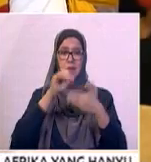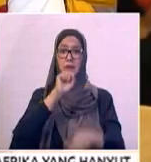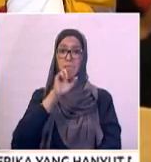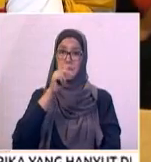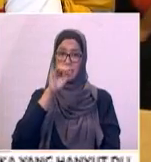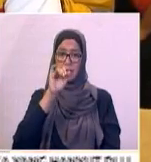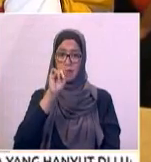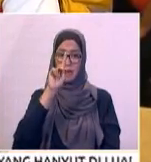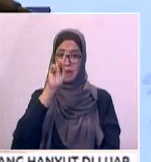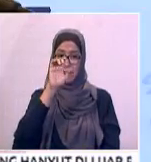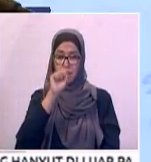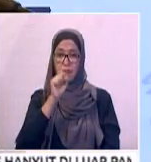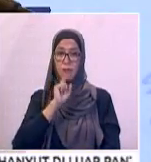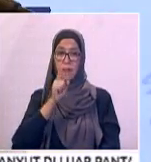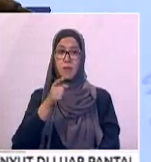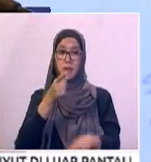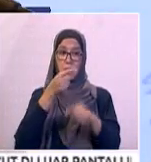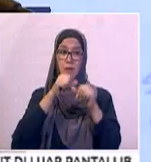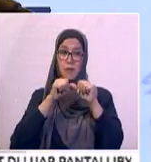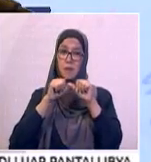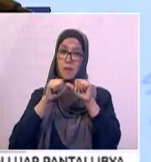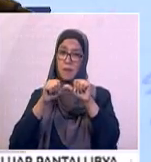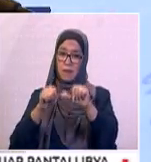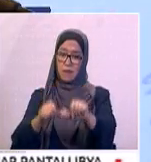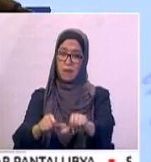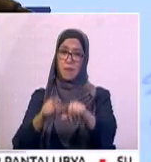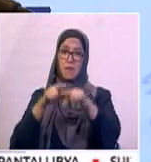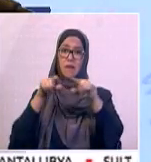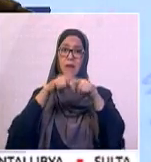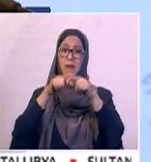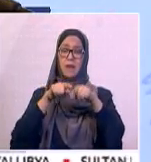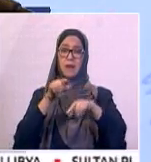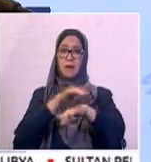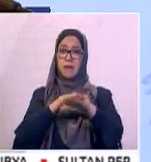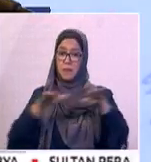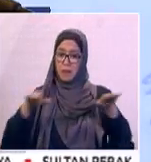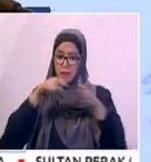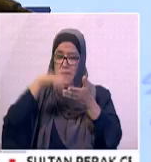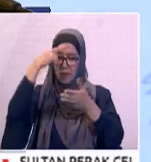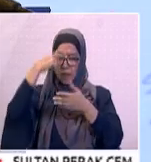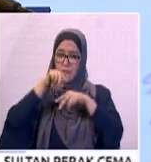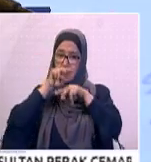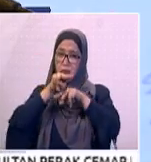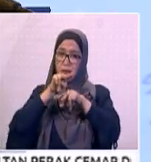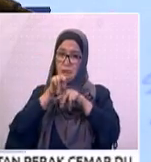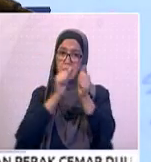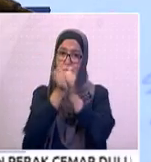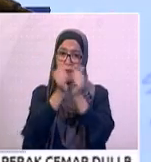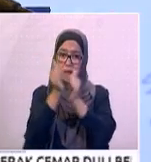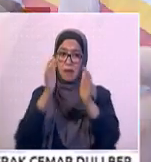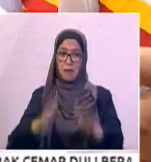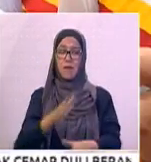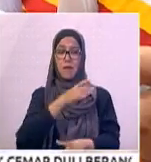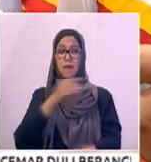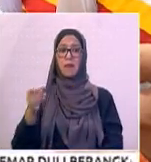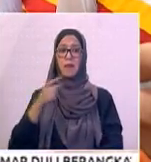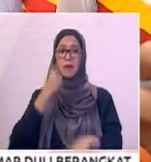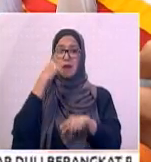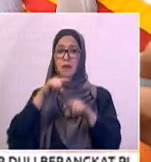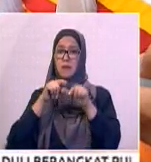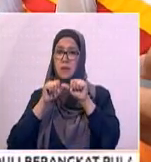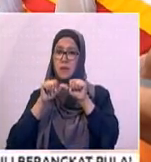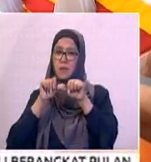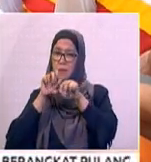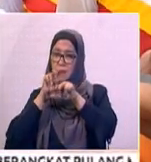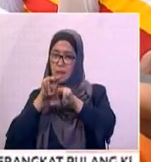kekal menggunakan platform ini untuk memantau perkembangan atlet dan penyediaan infrastruktur pusat latihan sukan yang diwujudkan sejak